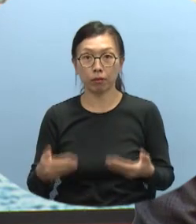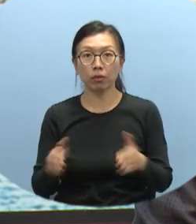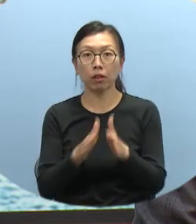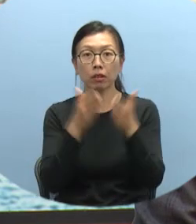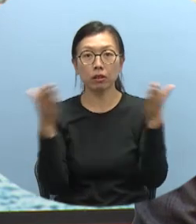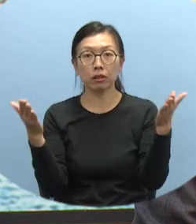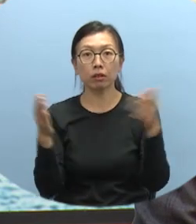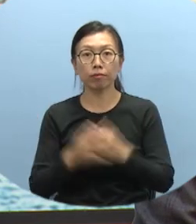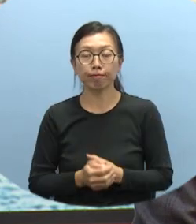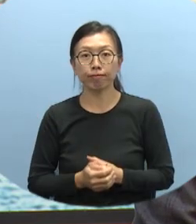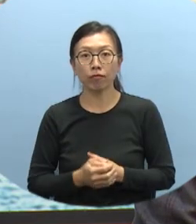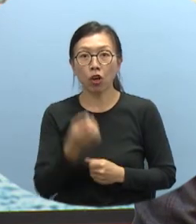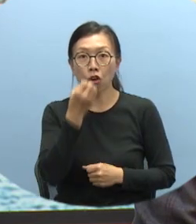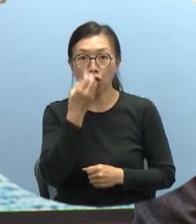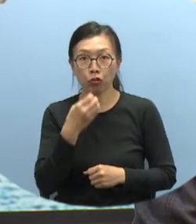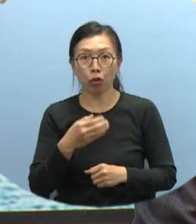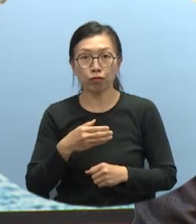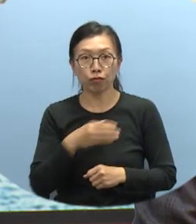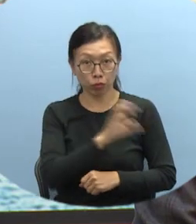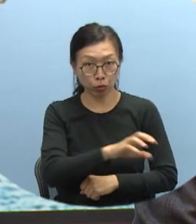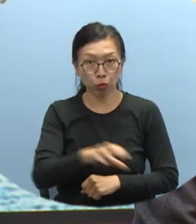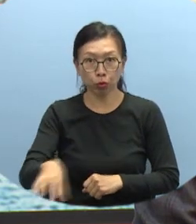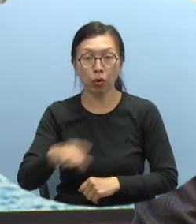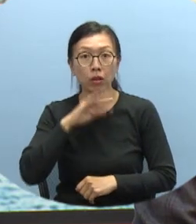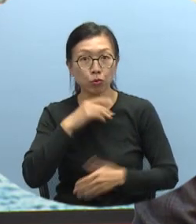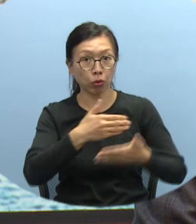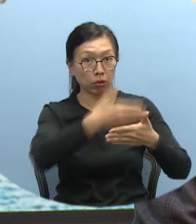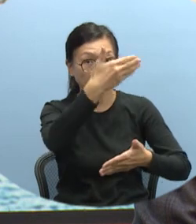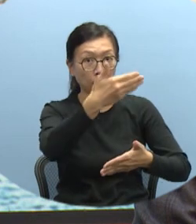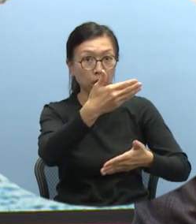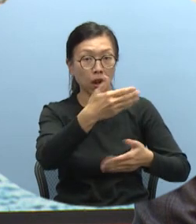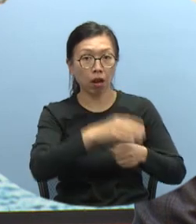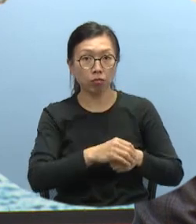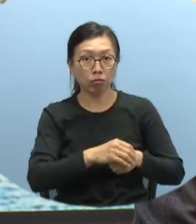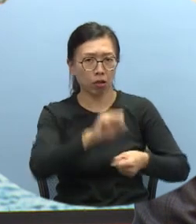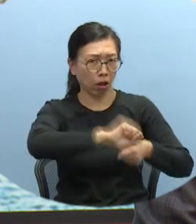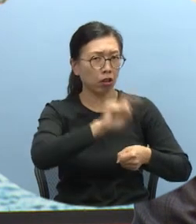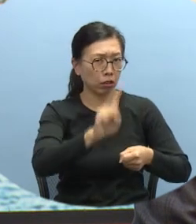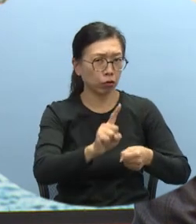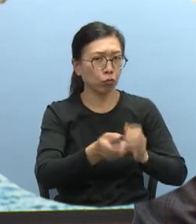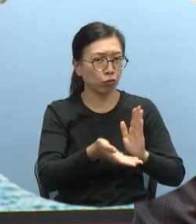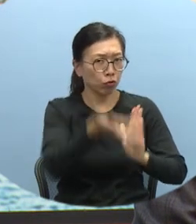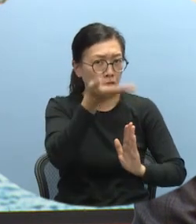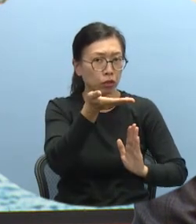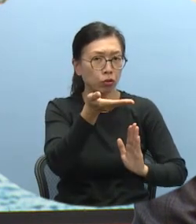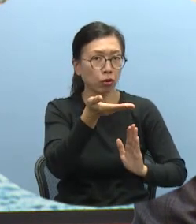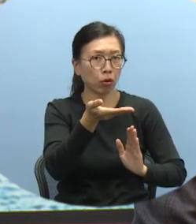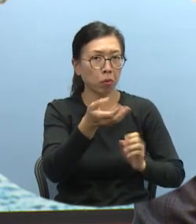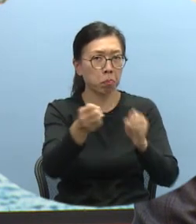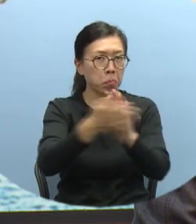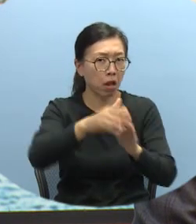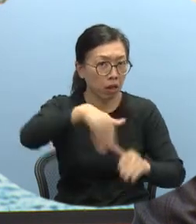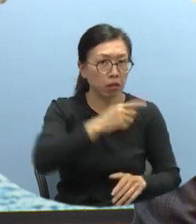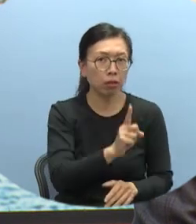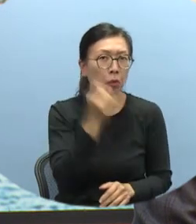由今日開始，在全港所有地區，如果有大廈新增一宗或者以上未能夠確定